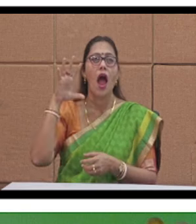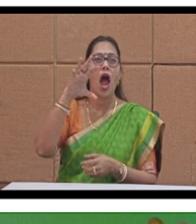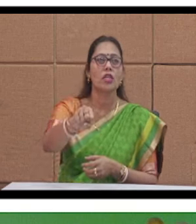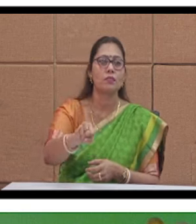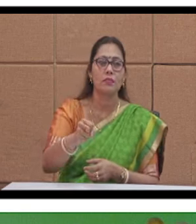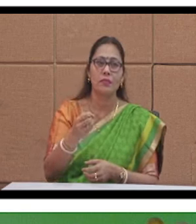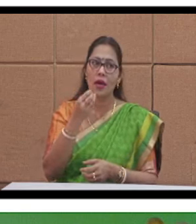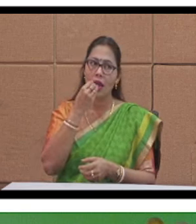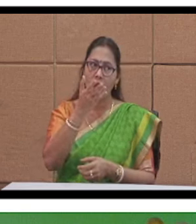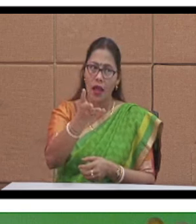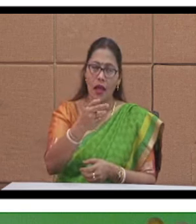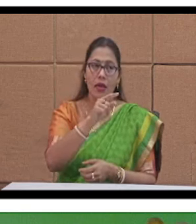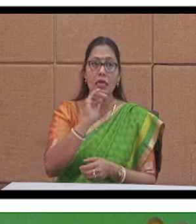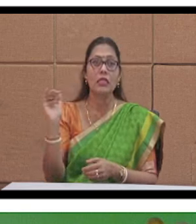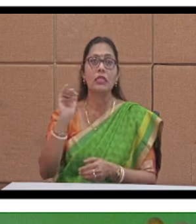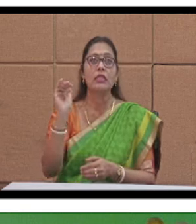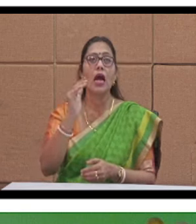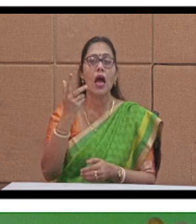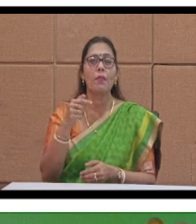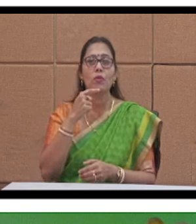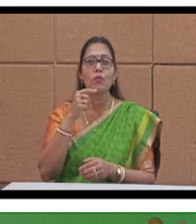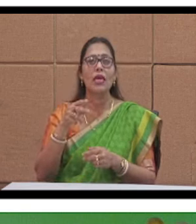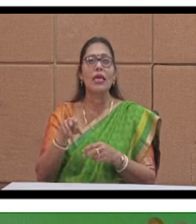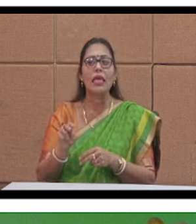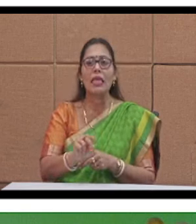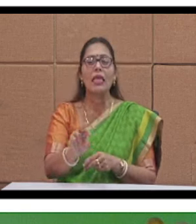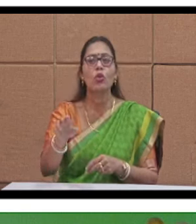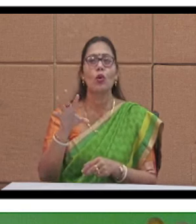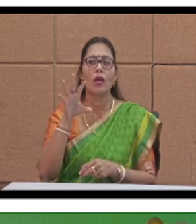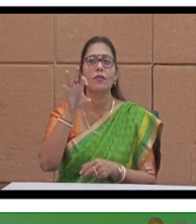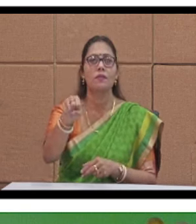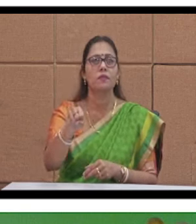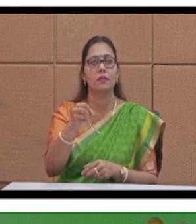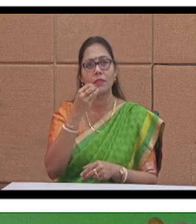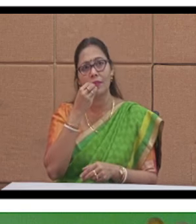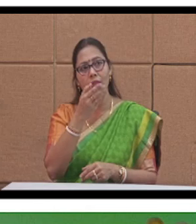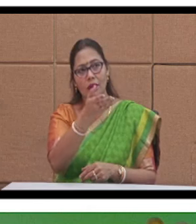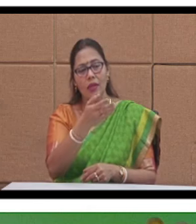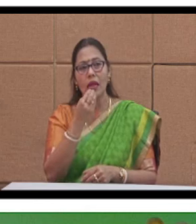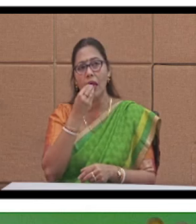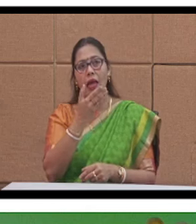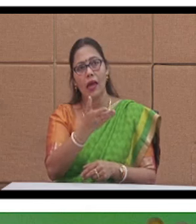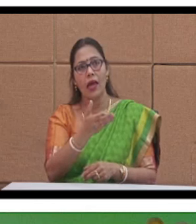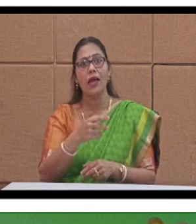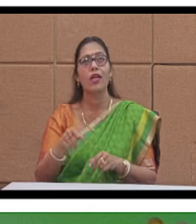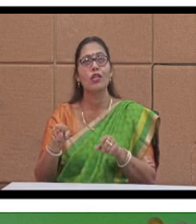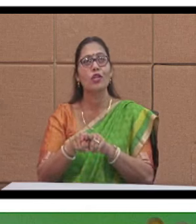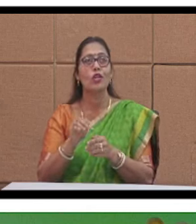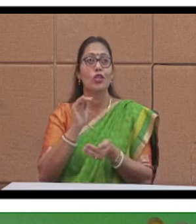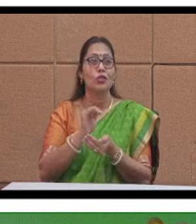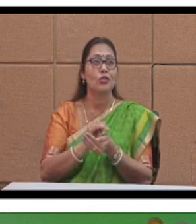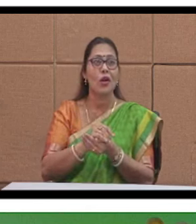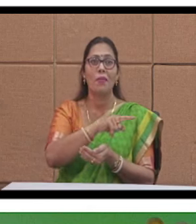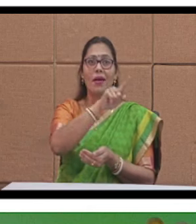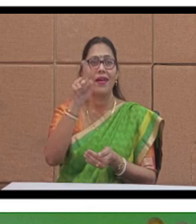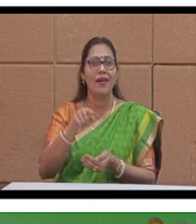করে আর একটা সাপ মুখের মধ্যে ইঁদুর পেল ছুঁচো পেল ব্যাঙ পেল টপ